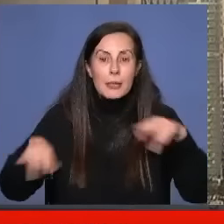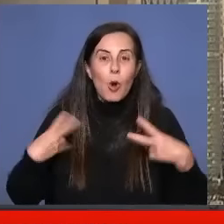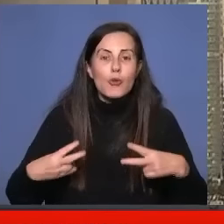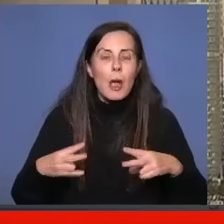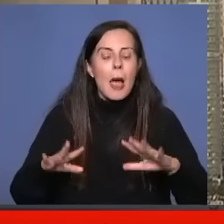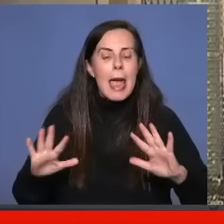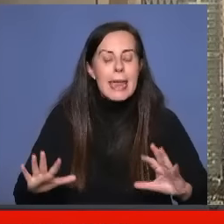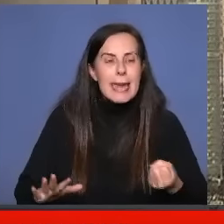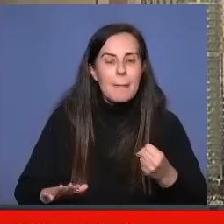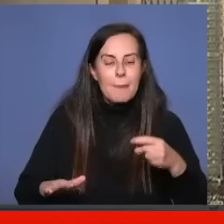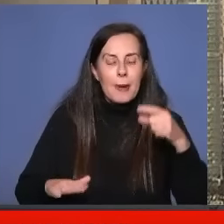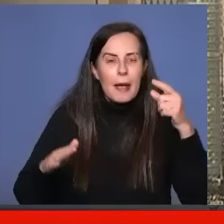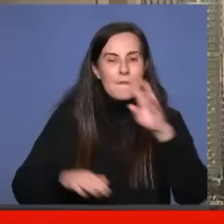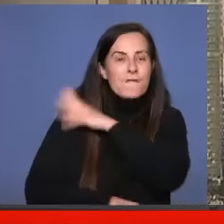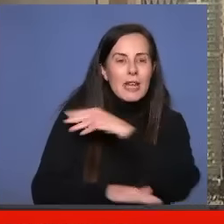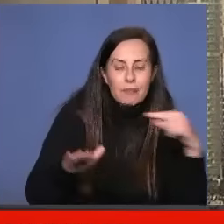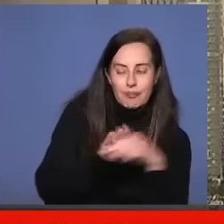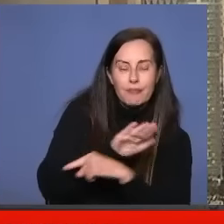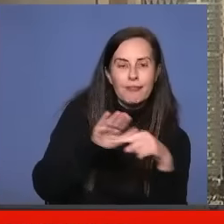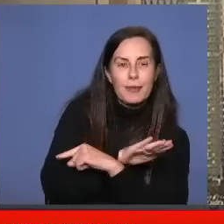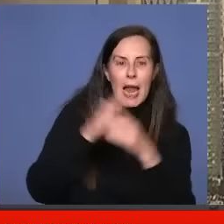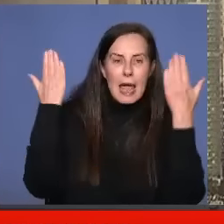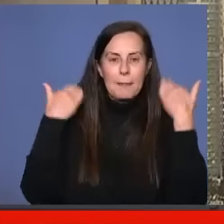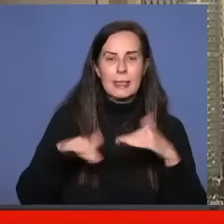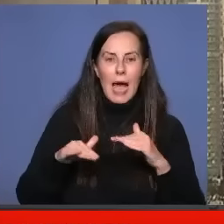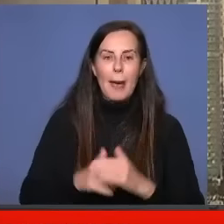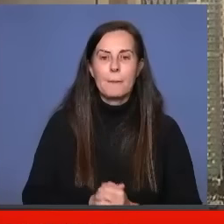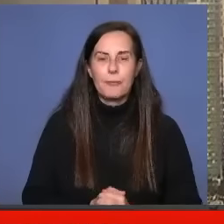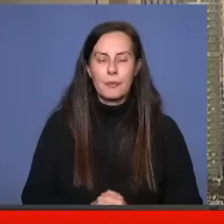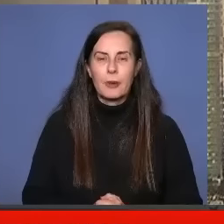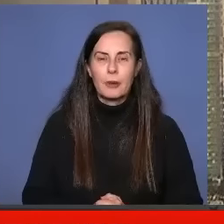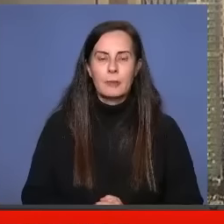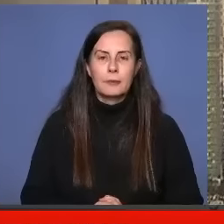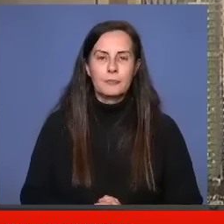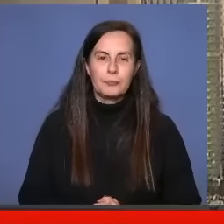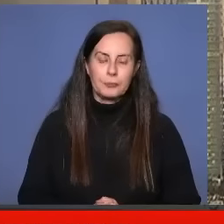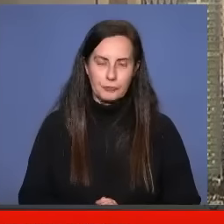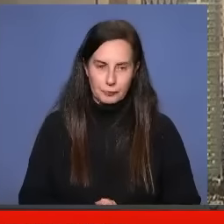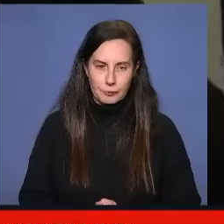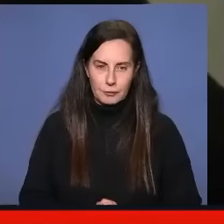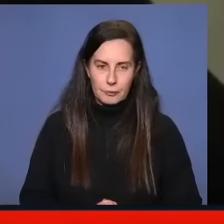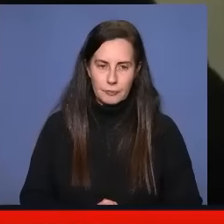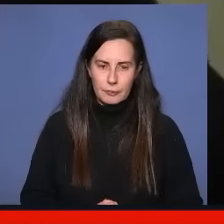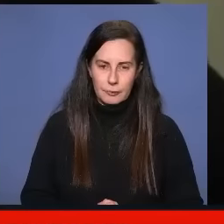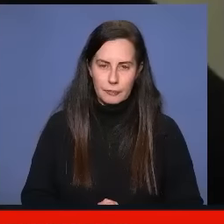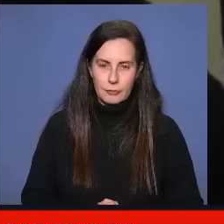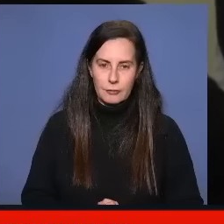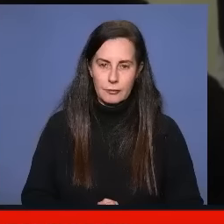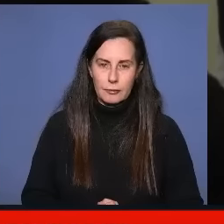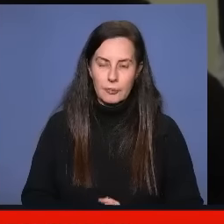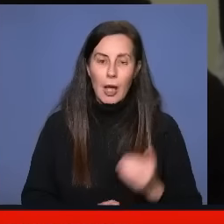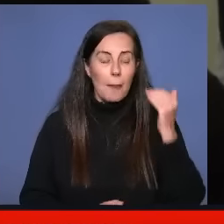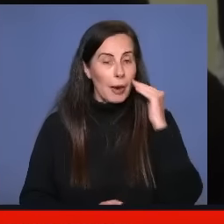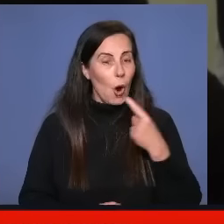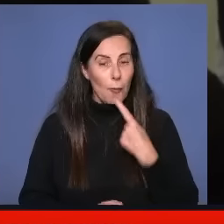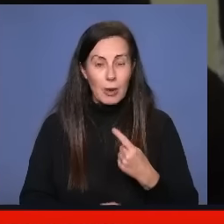the potential spillover effect could be if Israel does decide to invade Rafah. בארצות הברית מדגישים כי